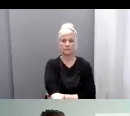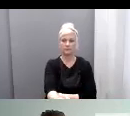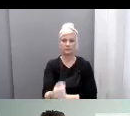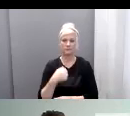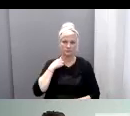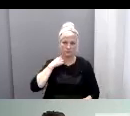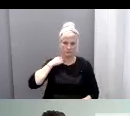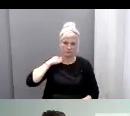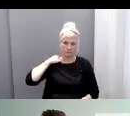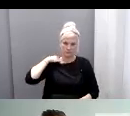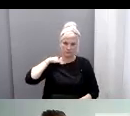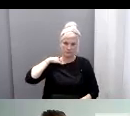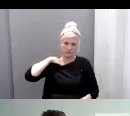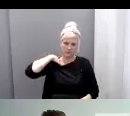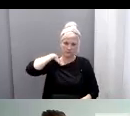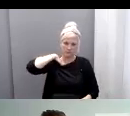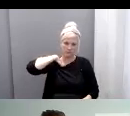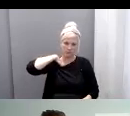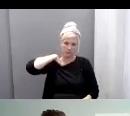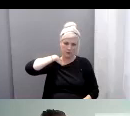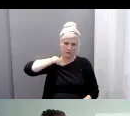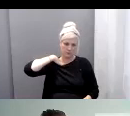kliva ur mötet får ju givetvis göra det.